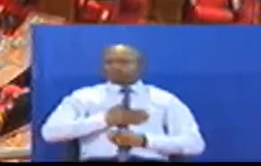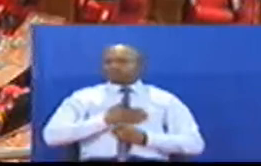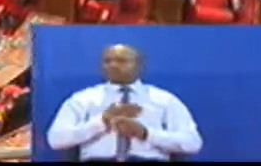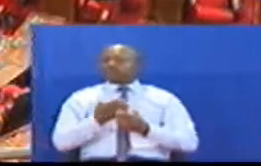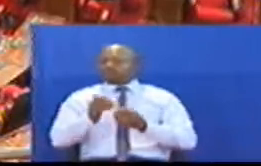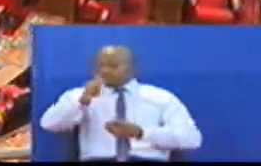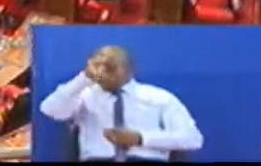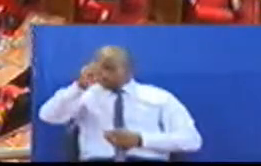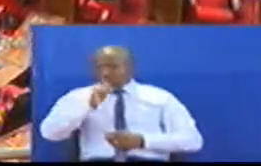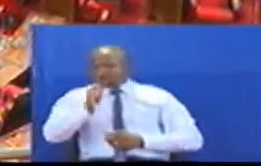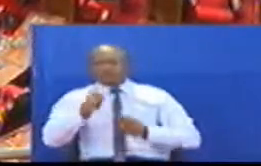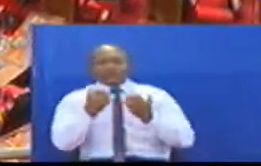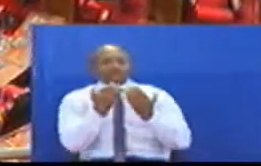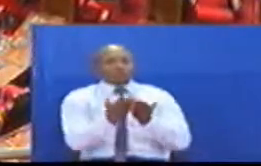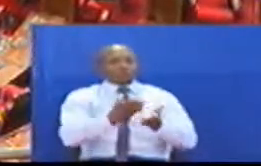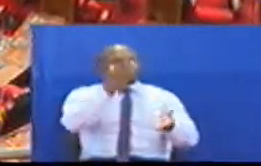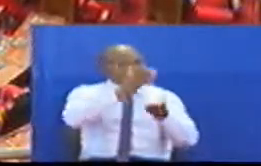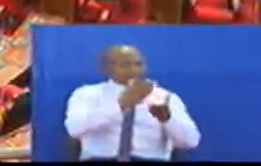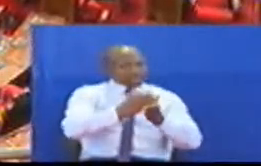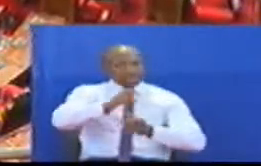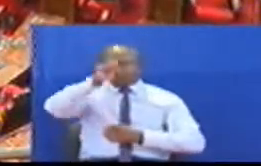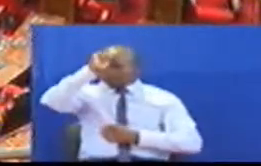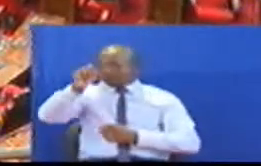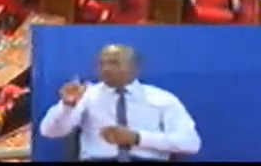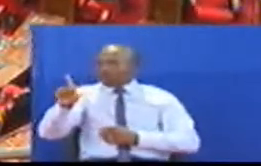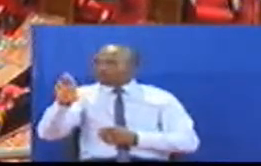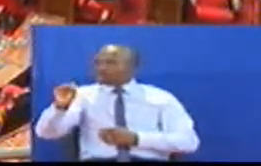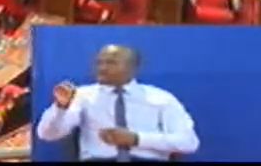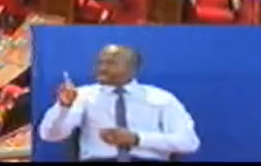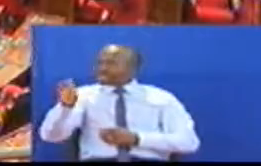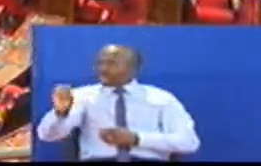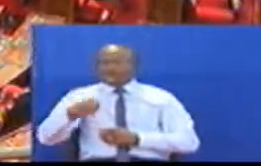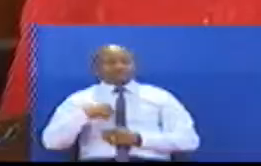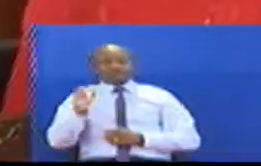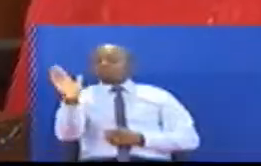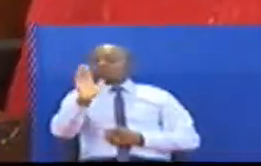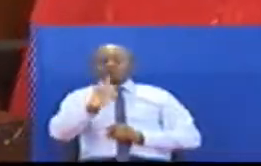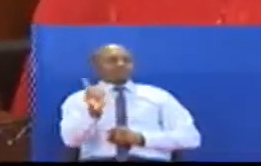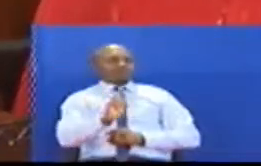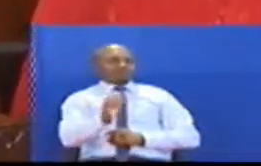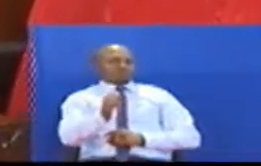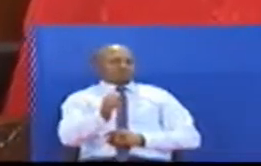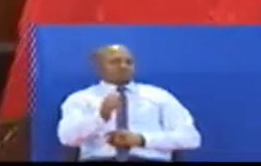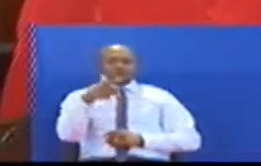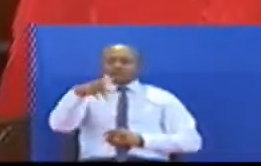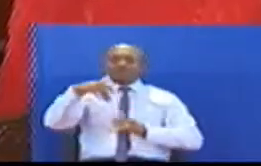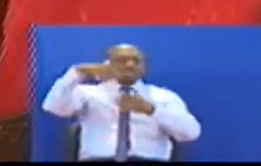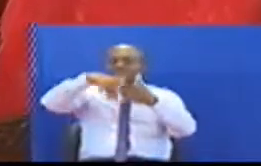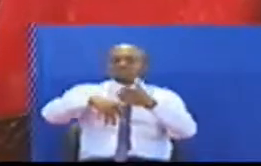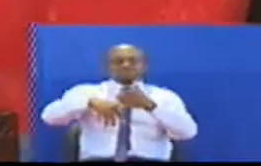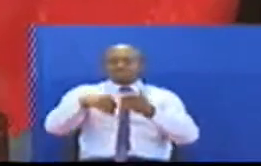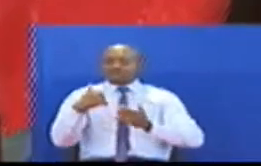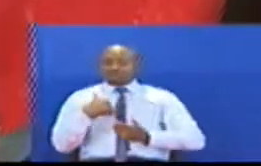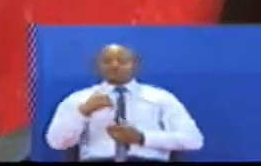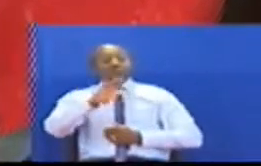nimhakikishie Mheshimiwa Rusinde kwamba mimi sikuaga kwa kuwa maji ni marefu. Kule Mreba Kusini niko imara kabisa. Nimeaga